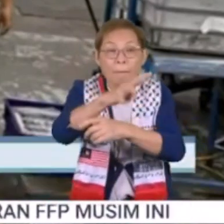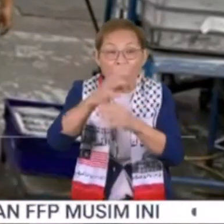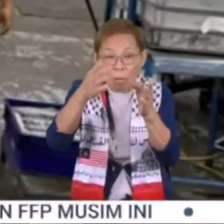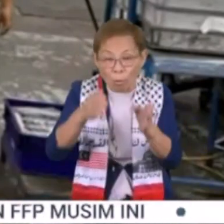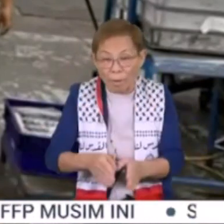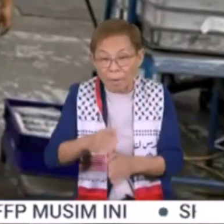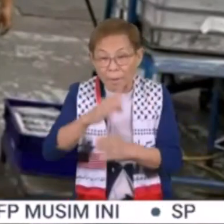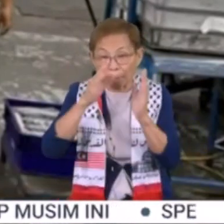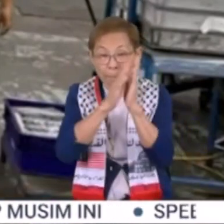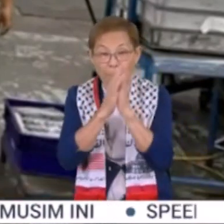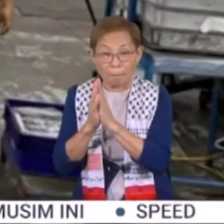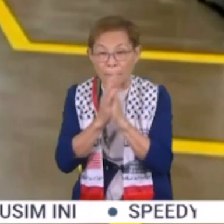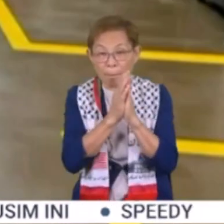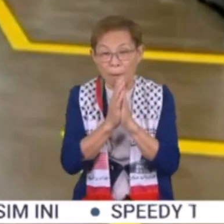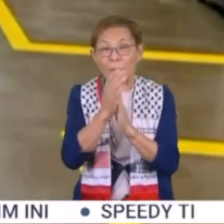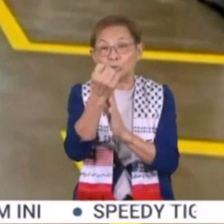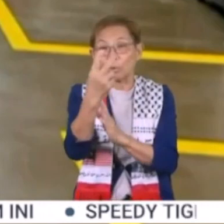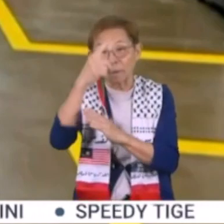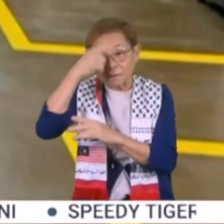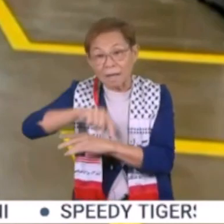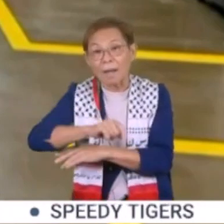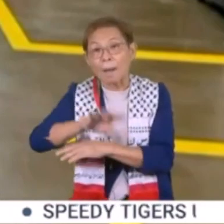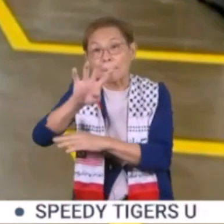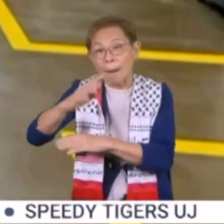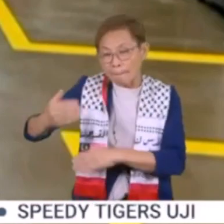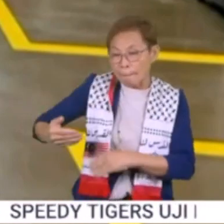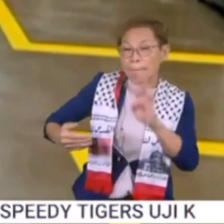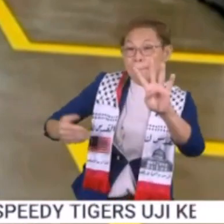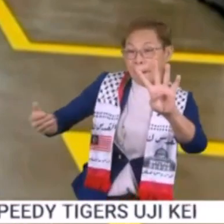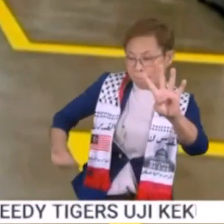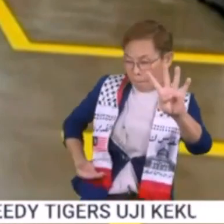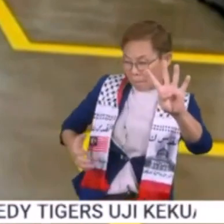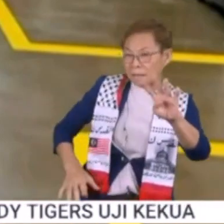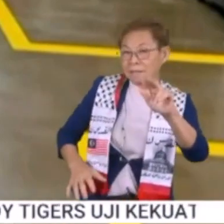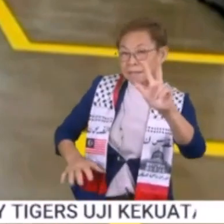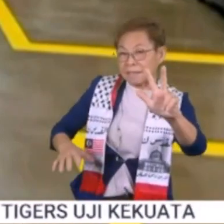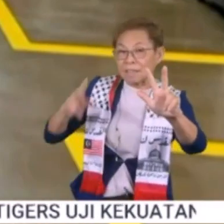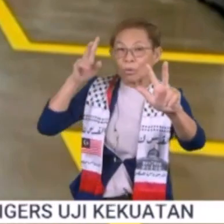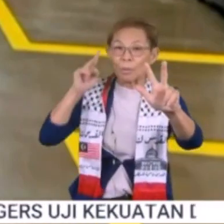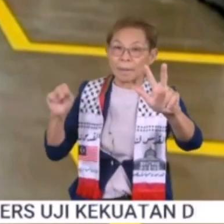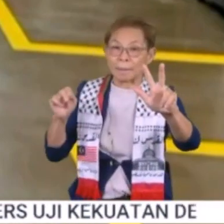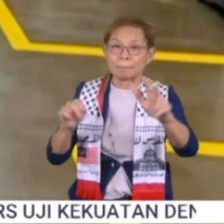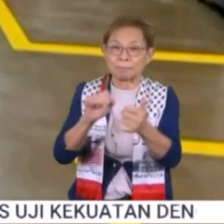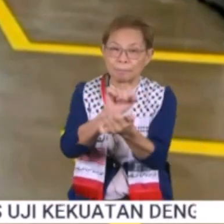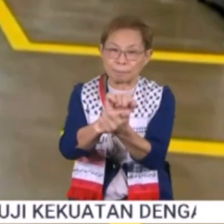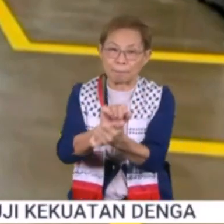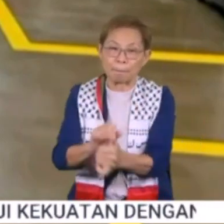warga Myanmar, 12 Thailand, 4 Bangladesh dan 3 lagi Vietnam.